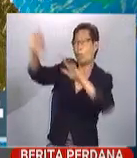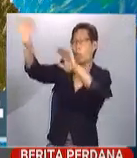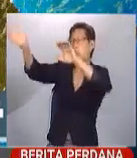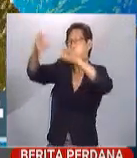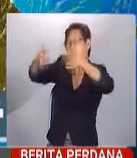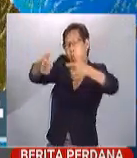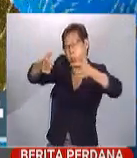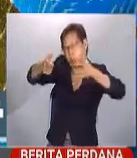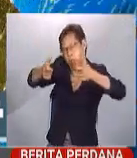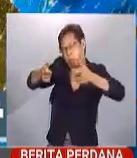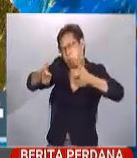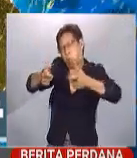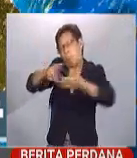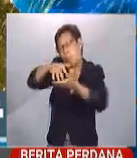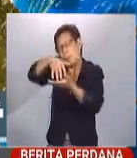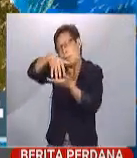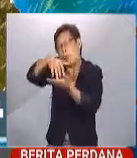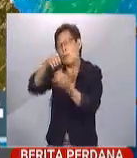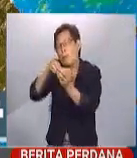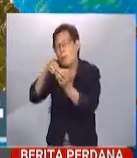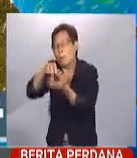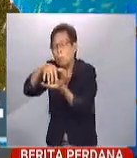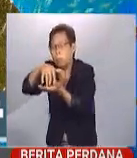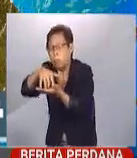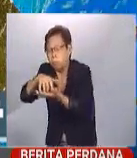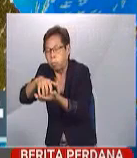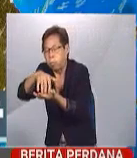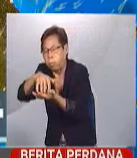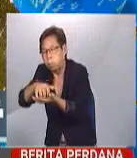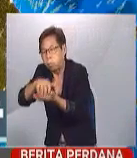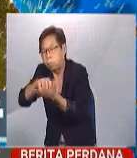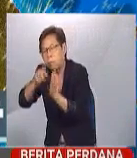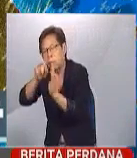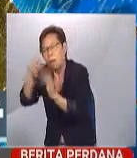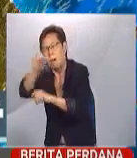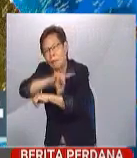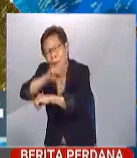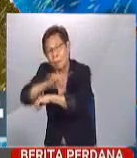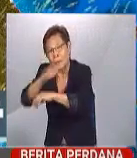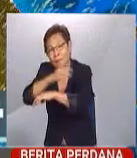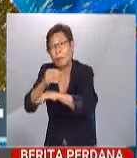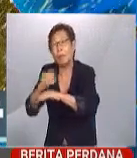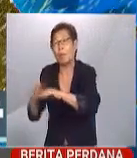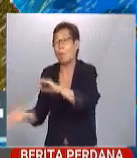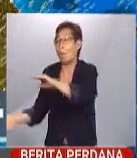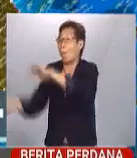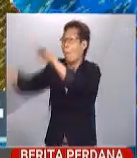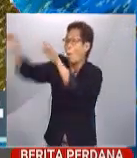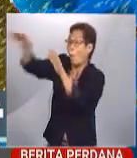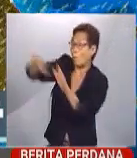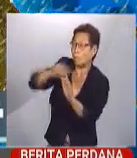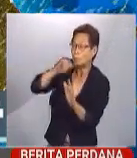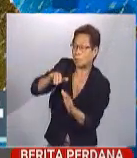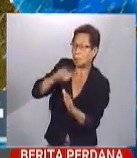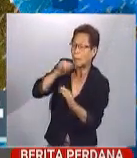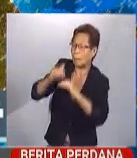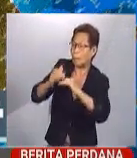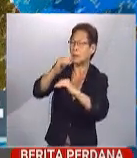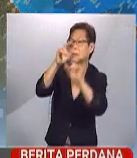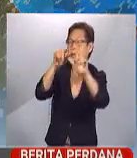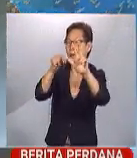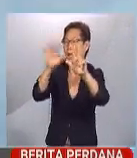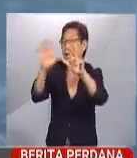yang semakin melemah untuk beberapa hari yang akan datang dan juga ketinggian ombak juga tidak akan melebihi 3.5